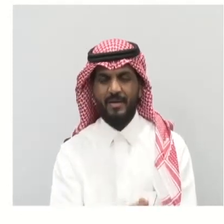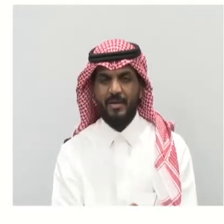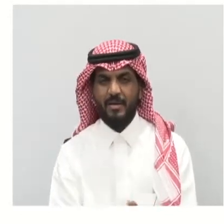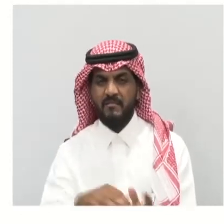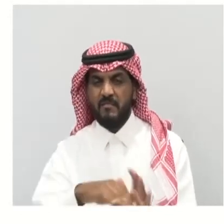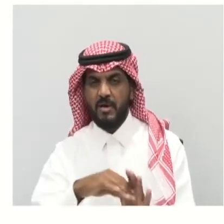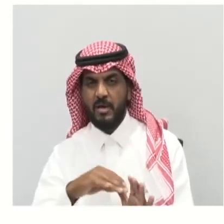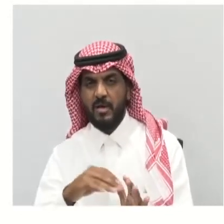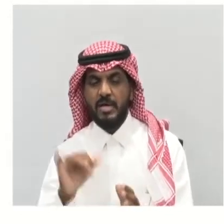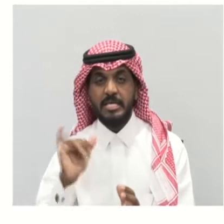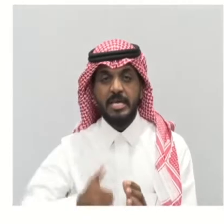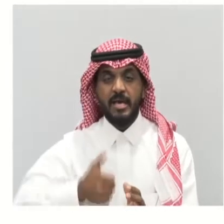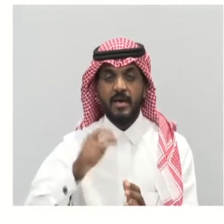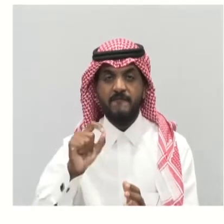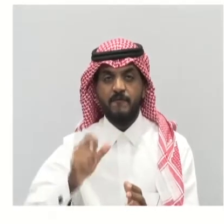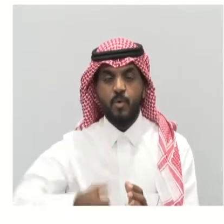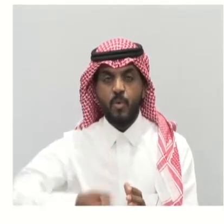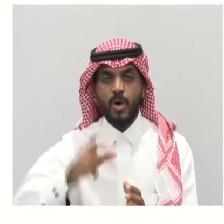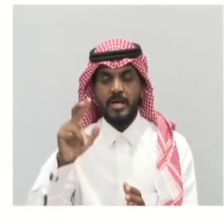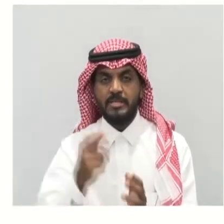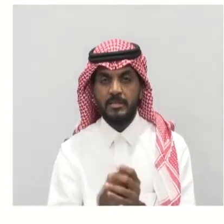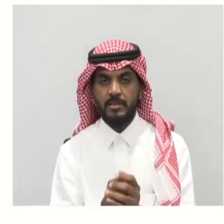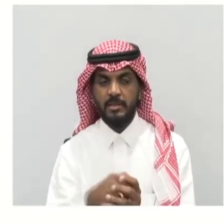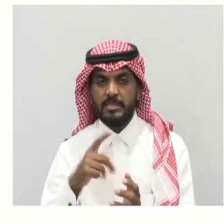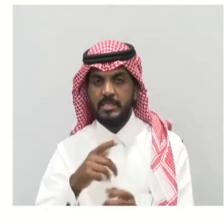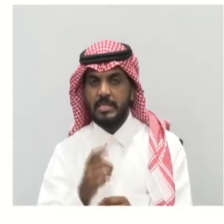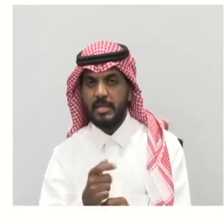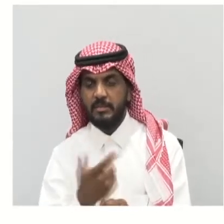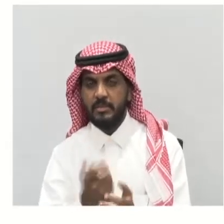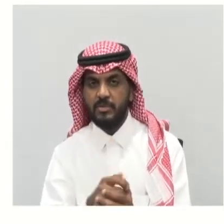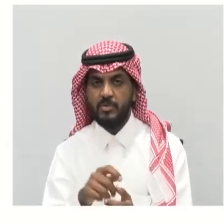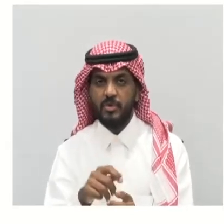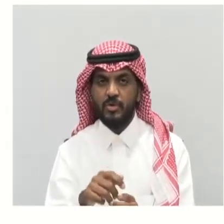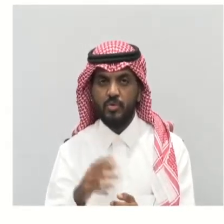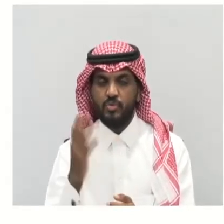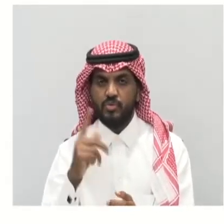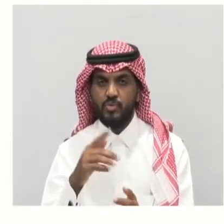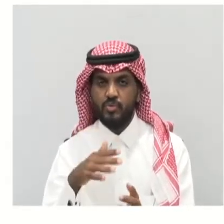يا فواز. هنا استخدمنا يا صغاري أسلوب ماذا؟